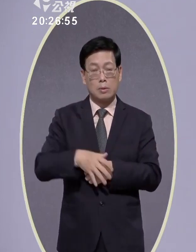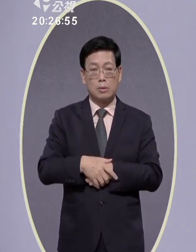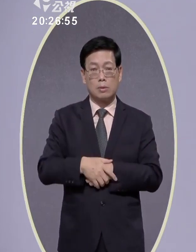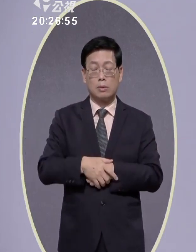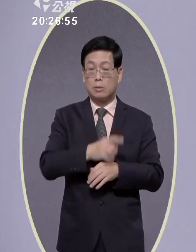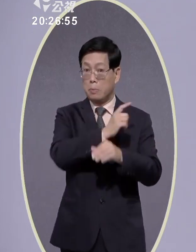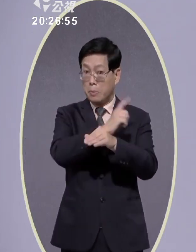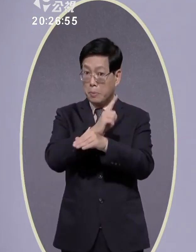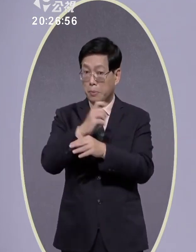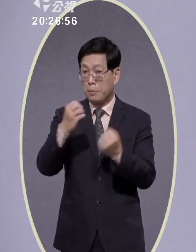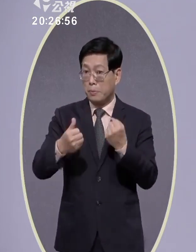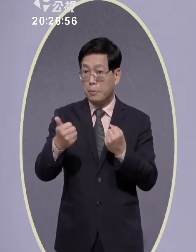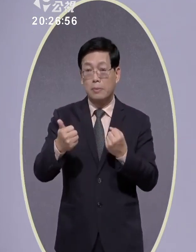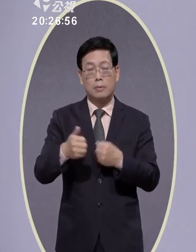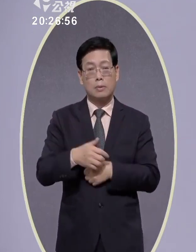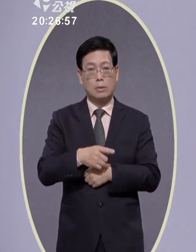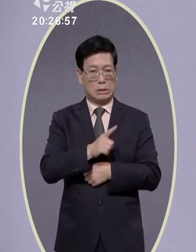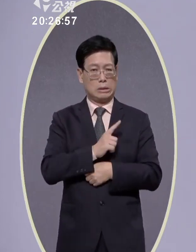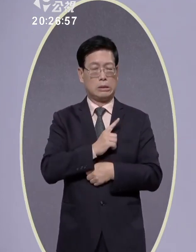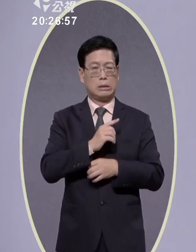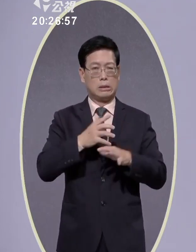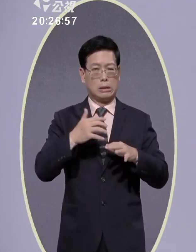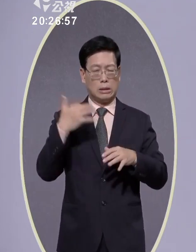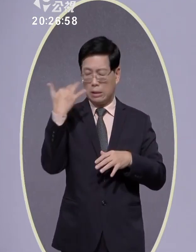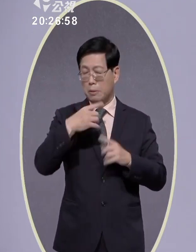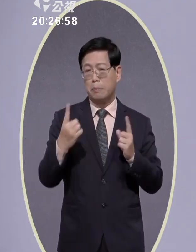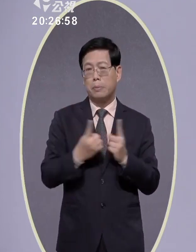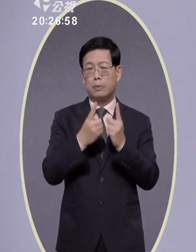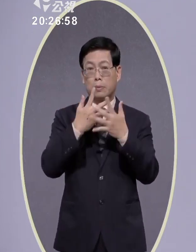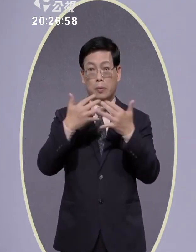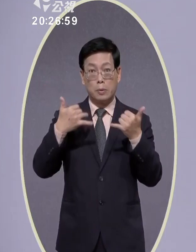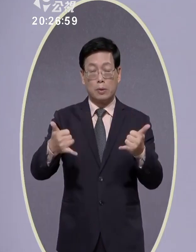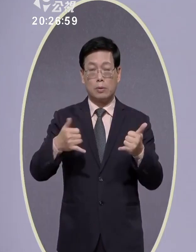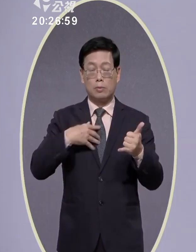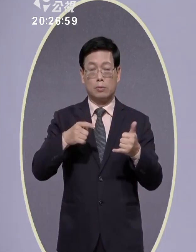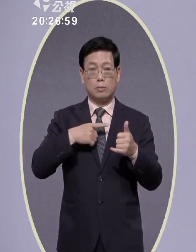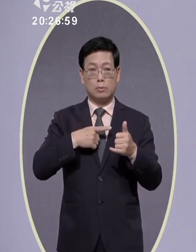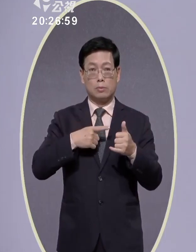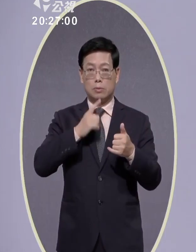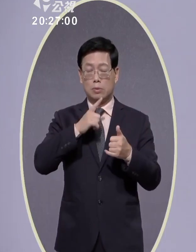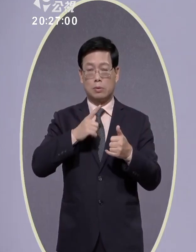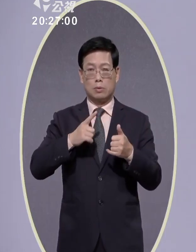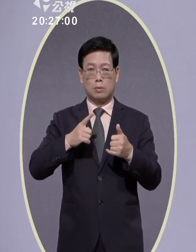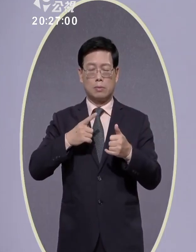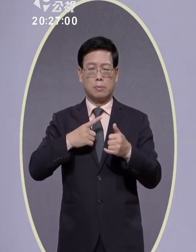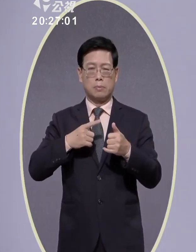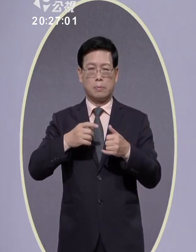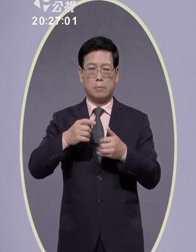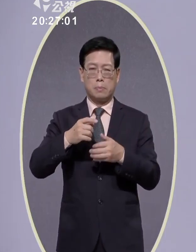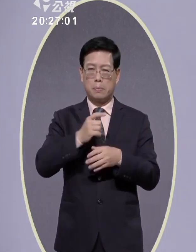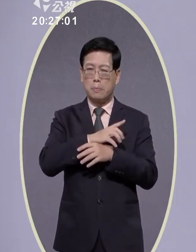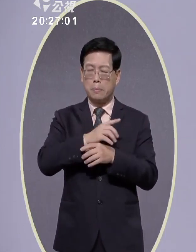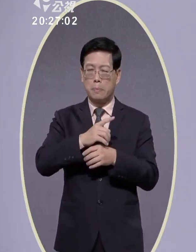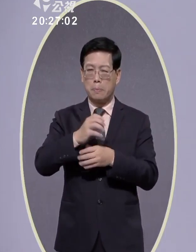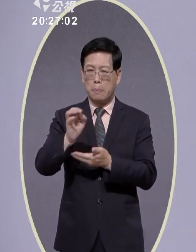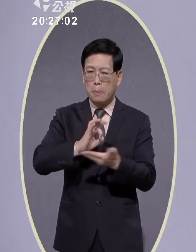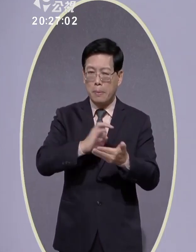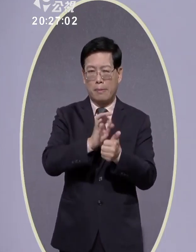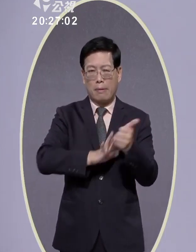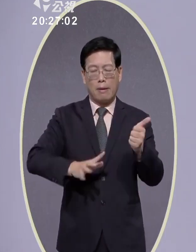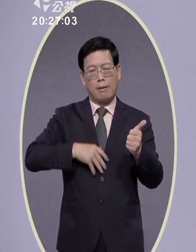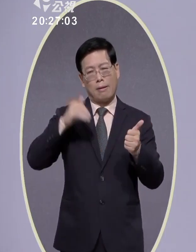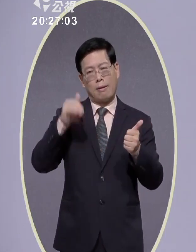的计程车司机，他们因为受到电子商务跟共享经济的这个发展的影响，生意受到